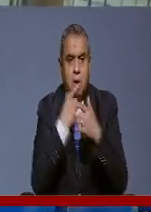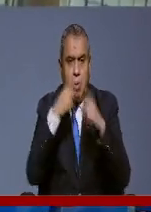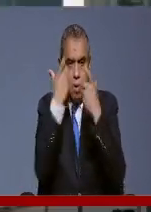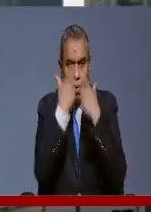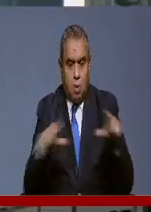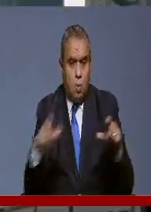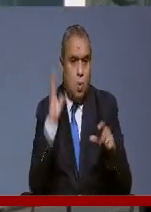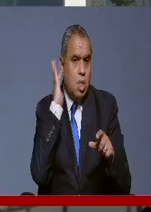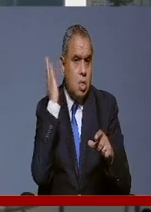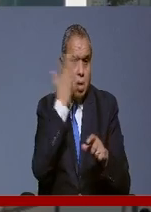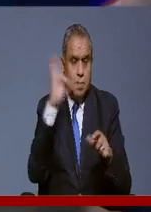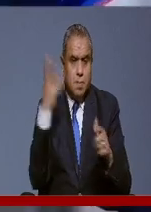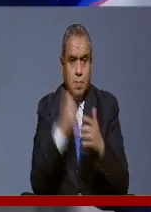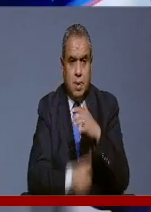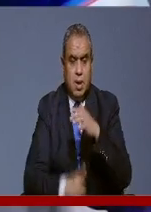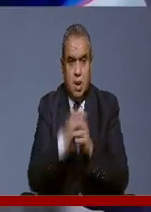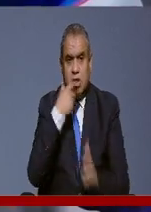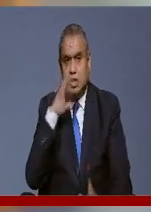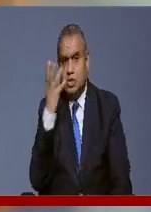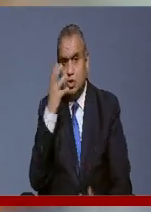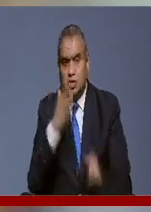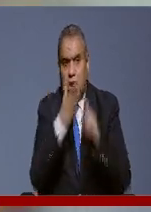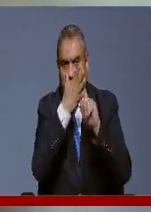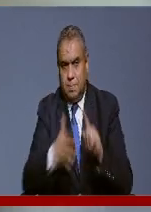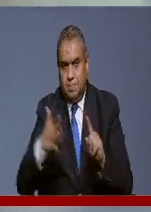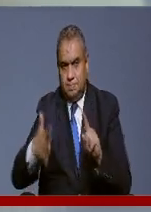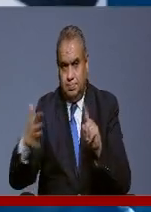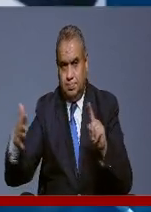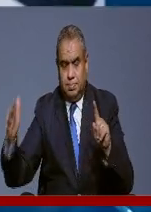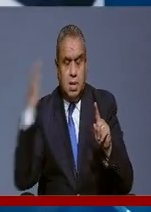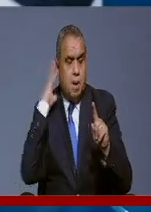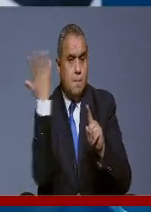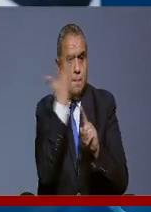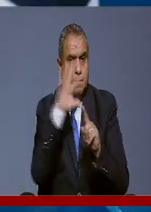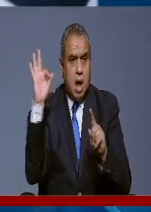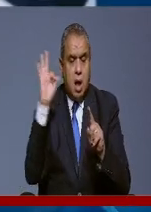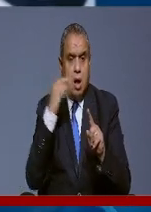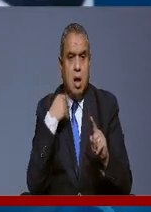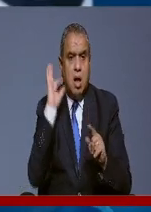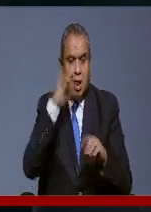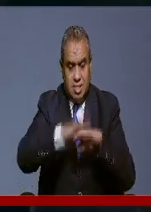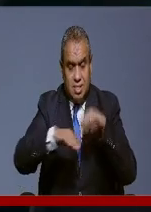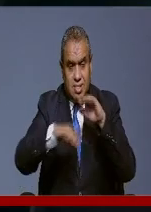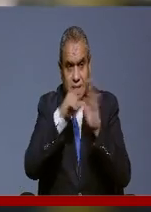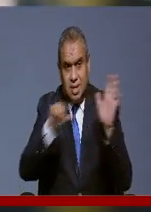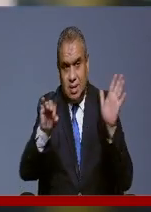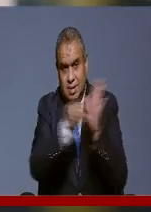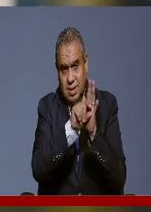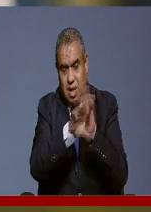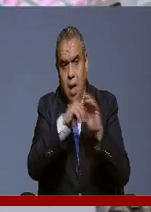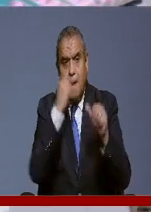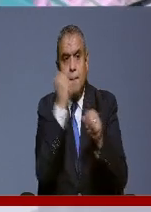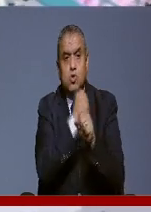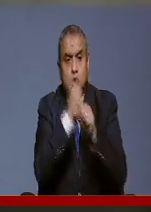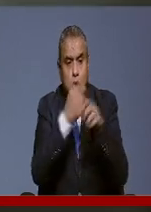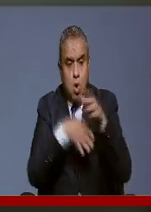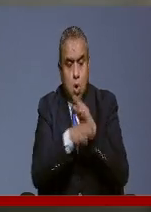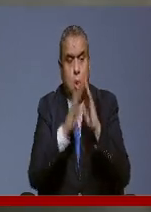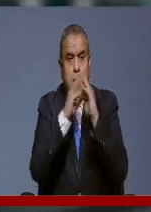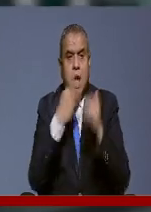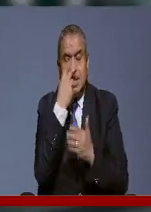ونحك لكل جيل وعنوانها بكل فخر صنع في مصر ومن اكتر من 100